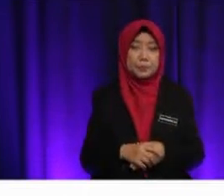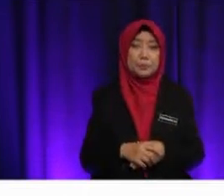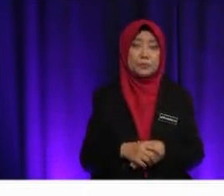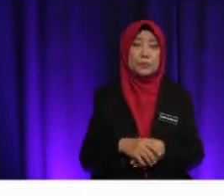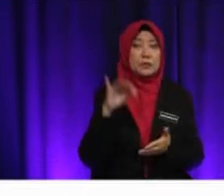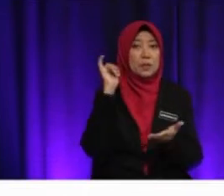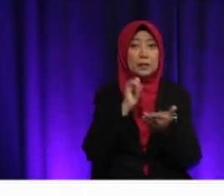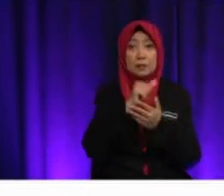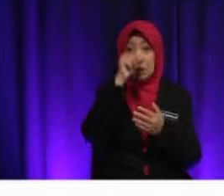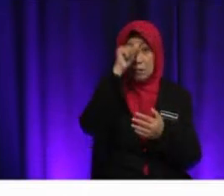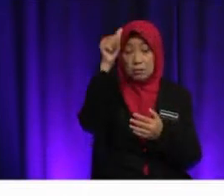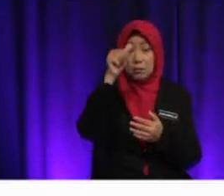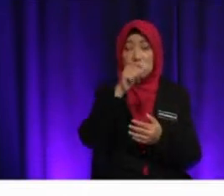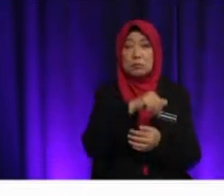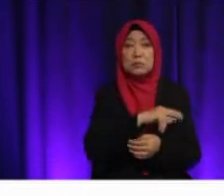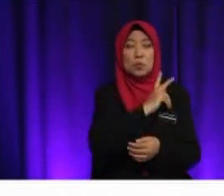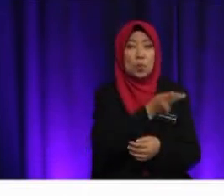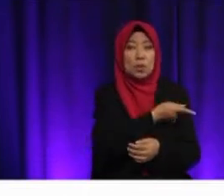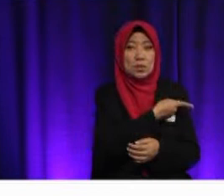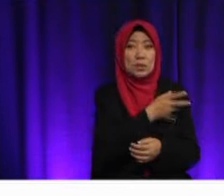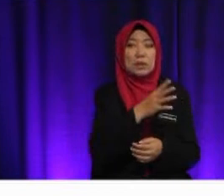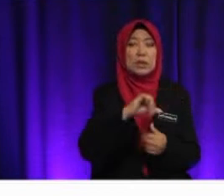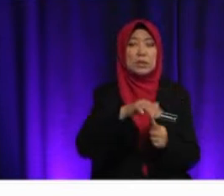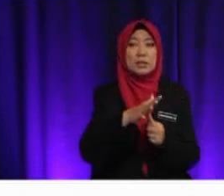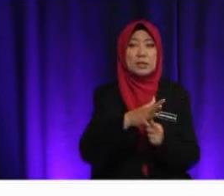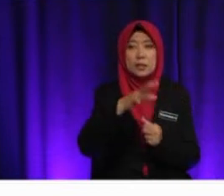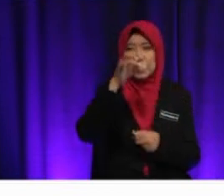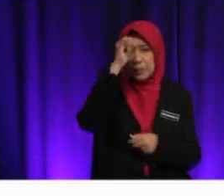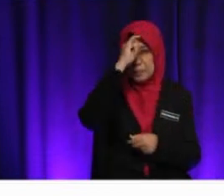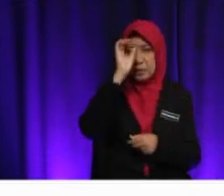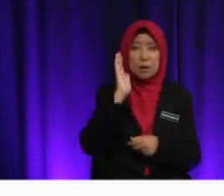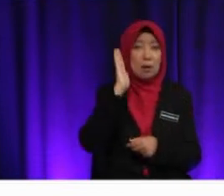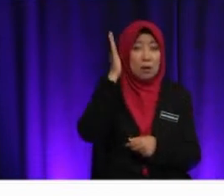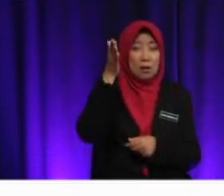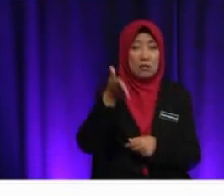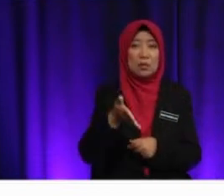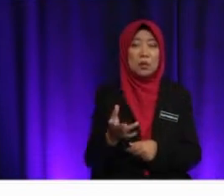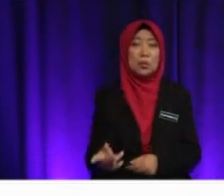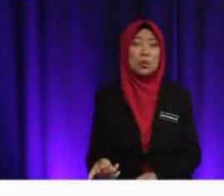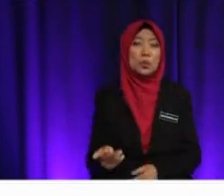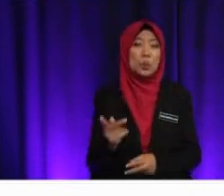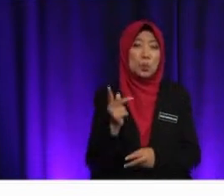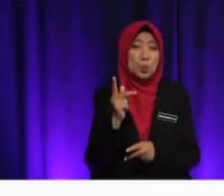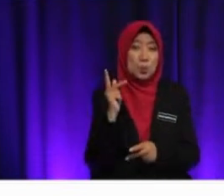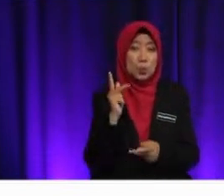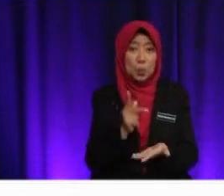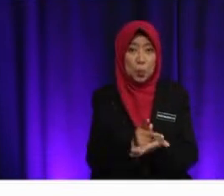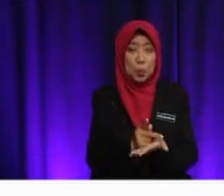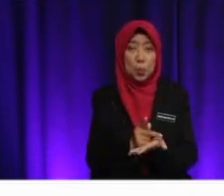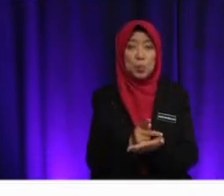semesta alam. Dan juga kesannya, iman kita akan bertambah kukuh dalam jiwa orang yang lengkap. Kesimpulannya, jadi